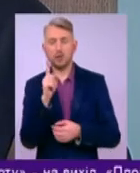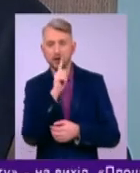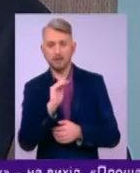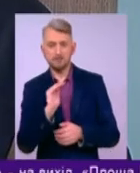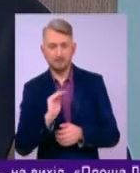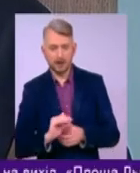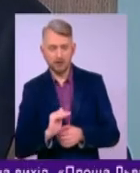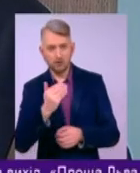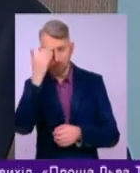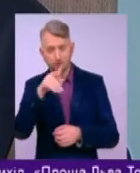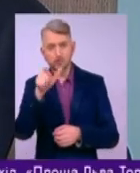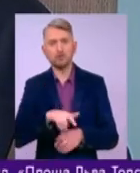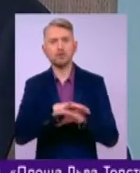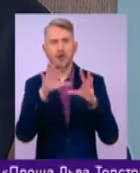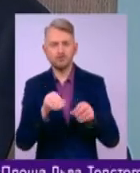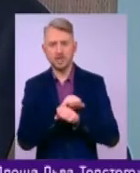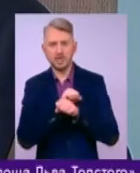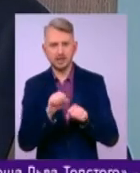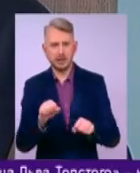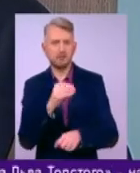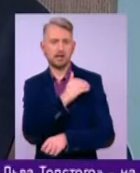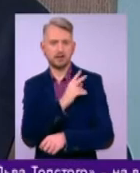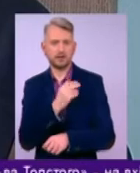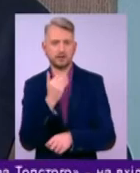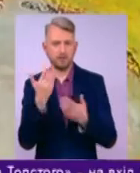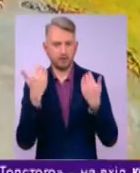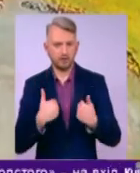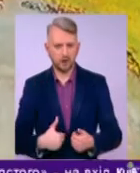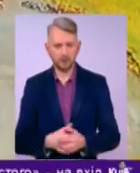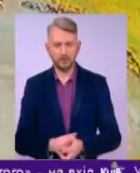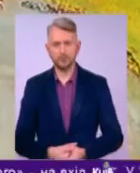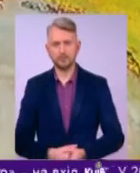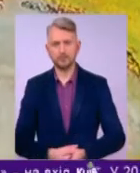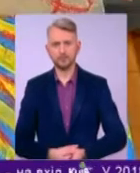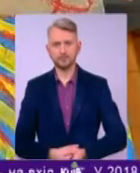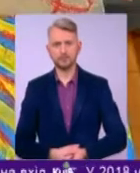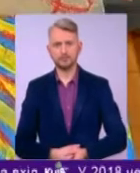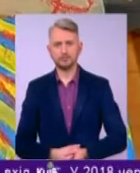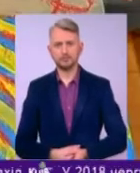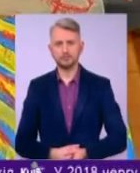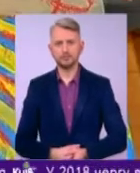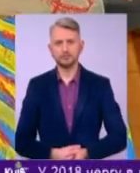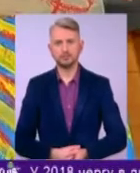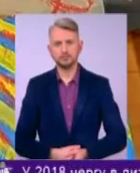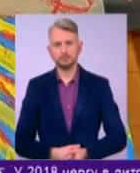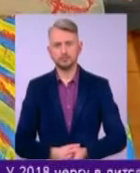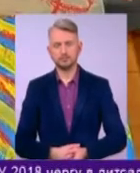то чужому человеку в принципе нельзя прикасаться к твоему телу. Оксана Лущик, Олексій Баган, телеканал